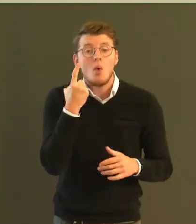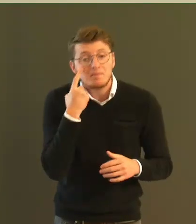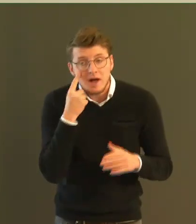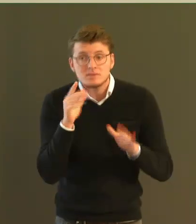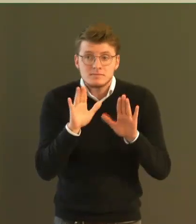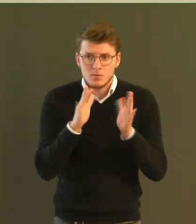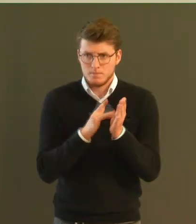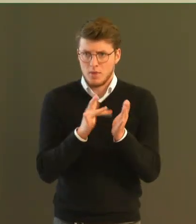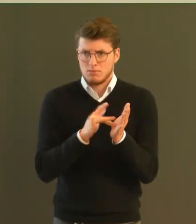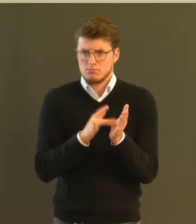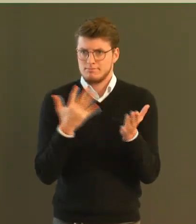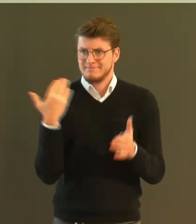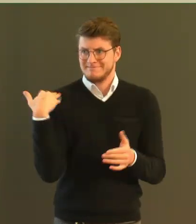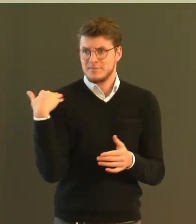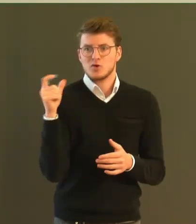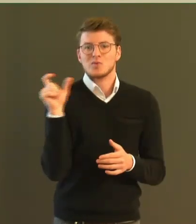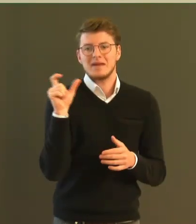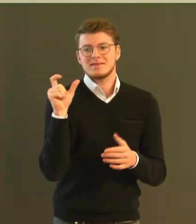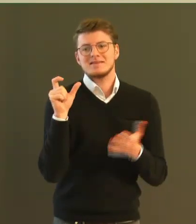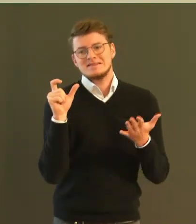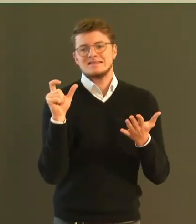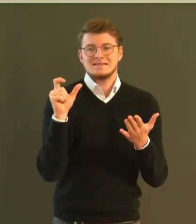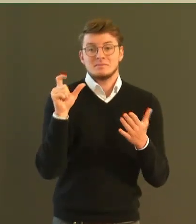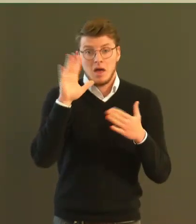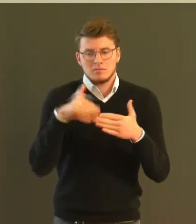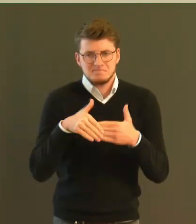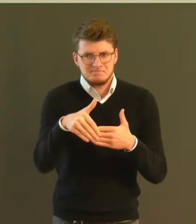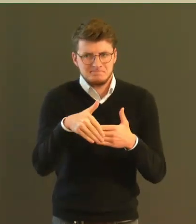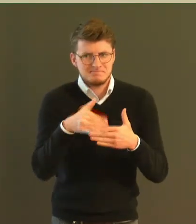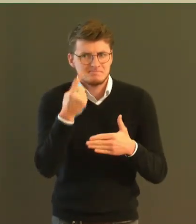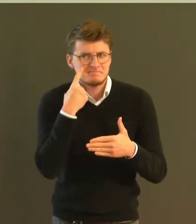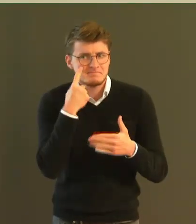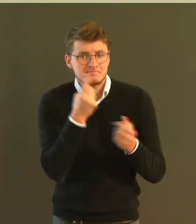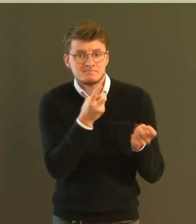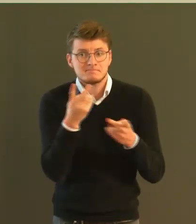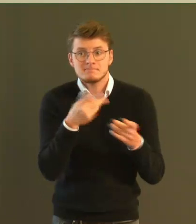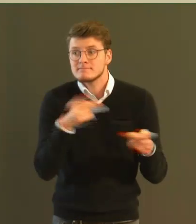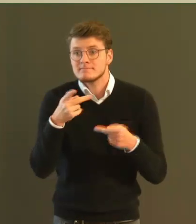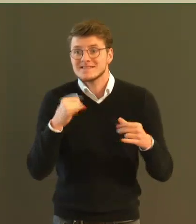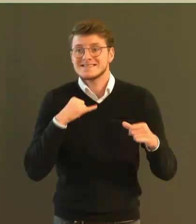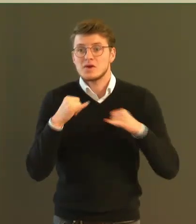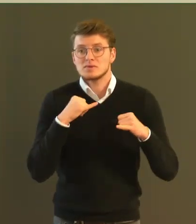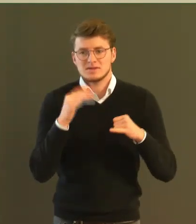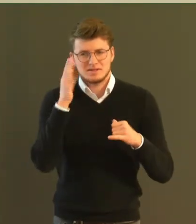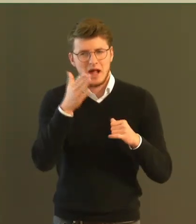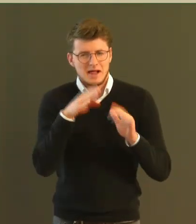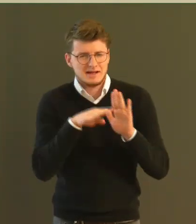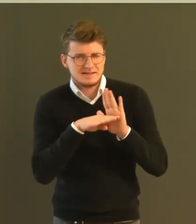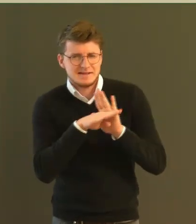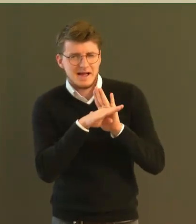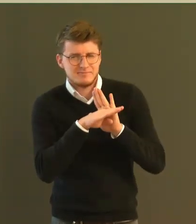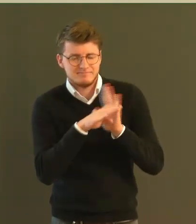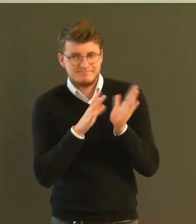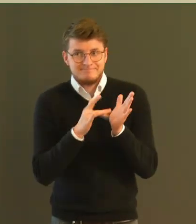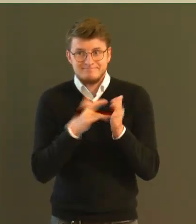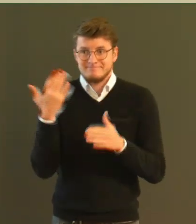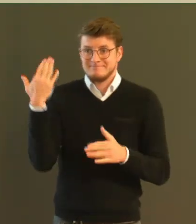ncf chialer créatine globe fin de vie qu attendons au plein open arms of mood states comme bensaci